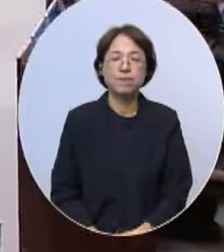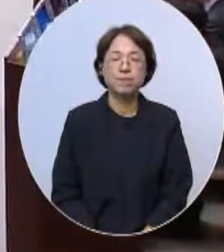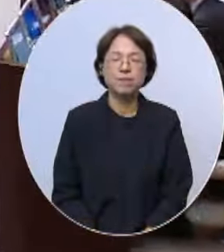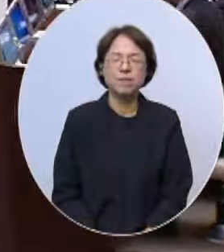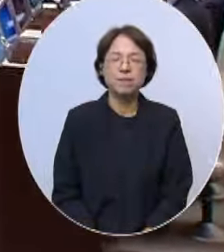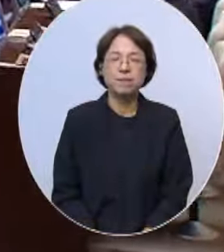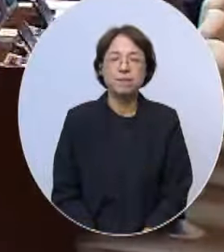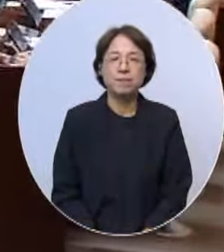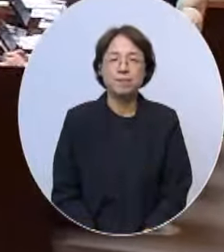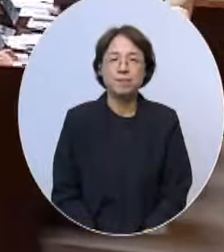신입니다 더 과감하게